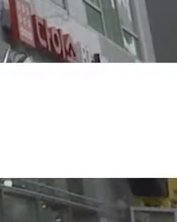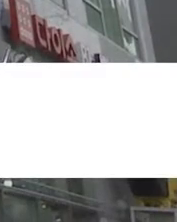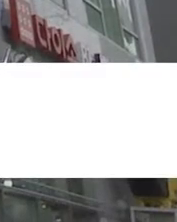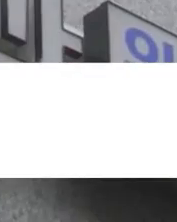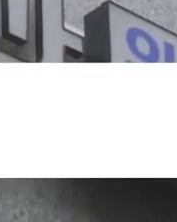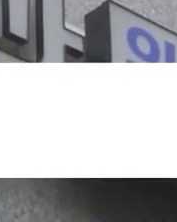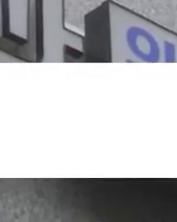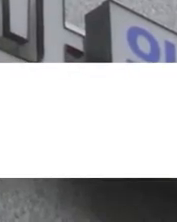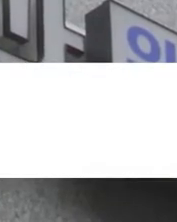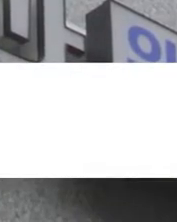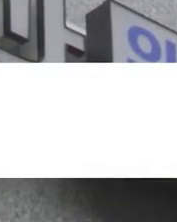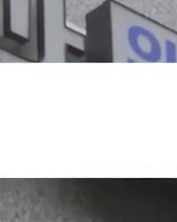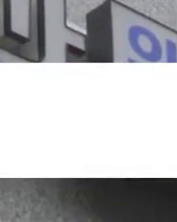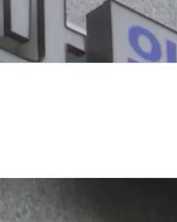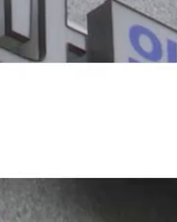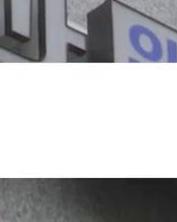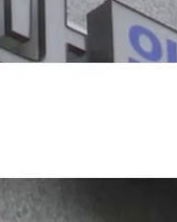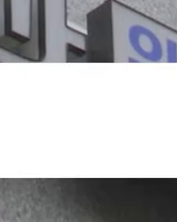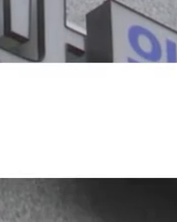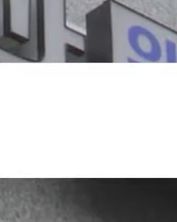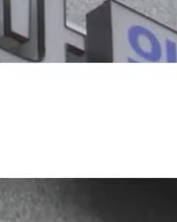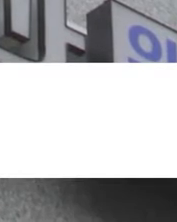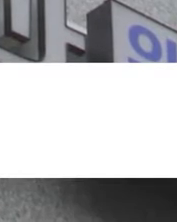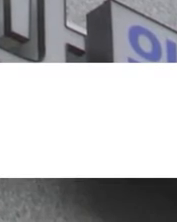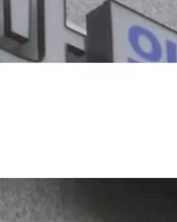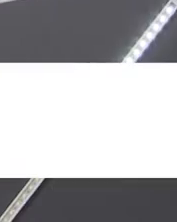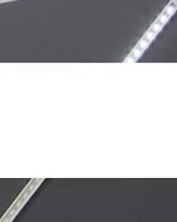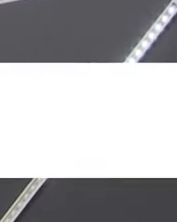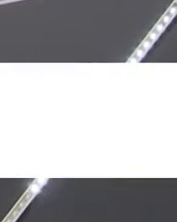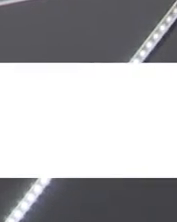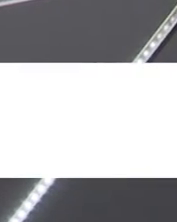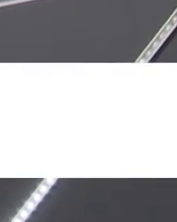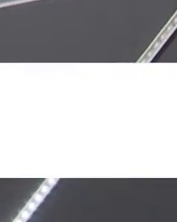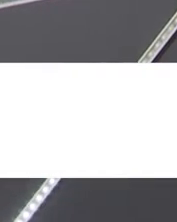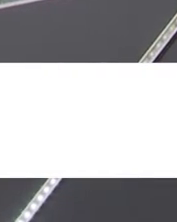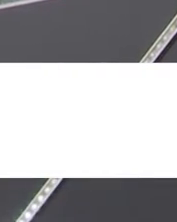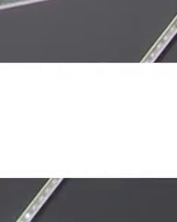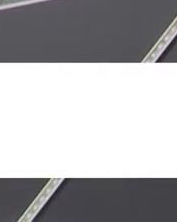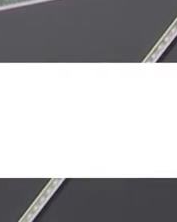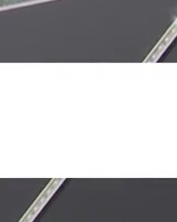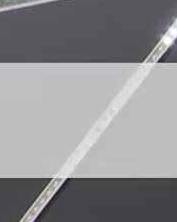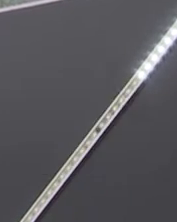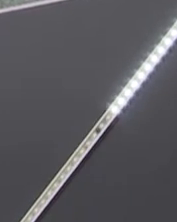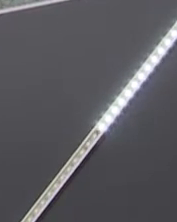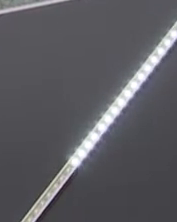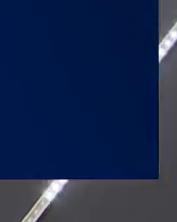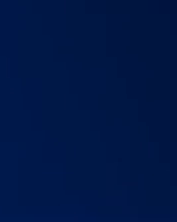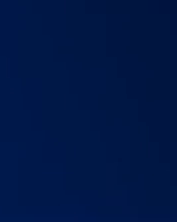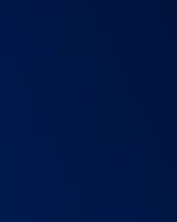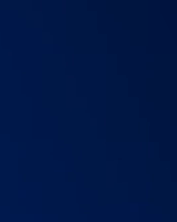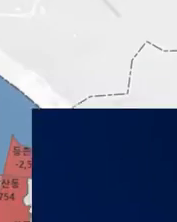강서로 와 진출로 일대를 중심으로 추진한 간판이 아름다운 거리 조성 사업이 마무리 됐습니다